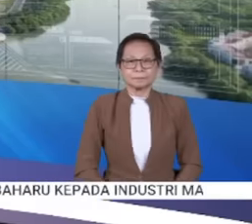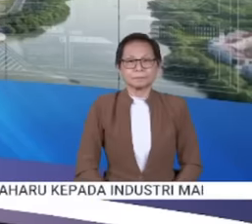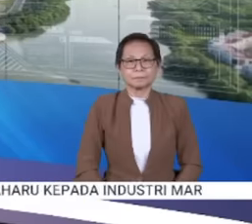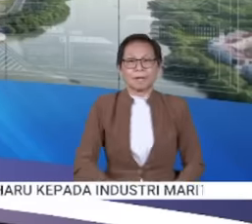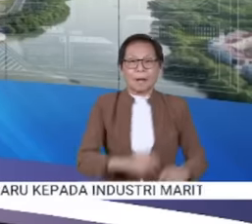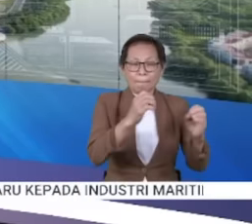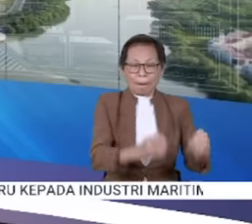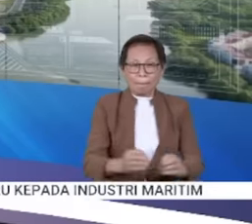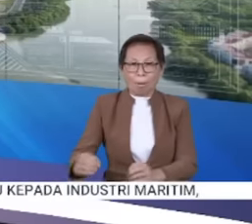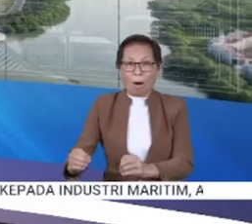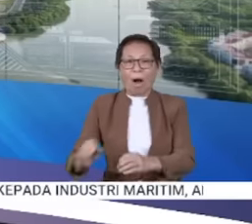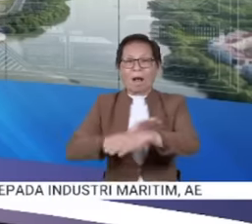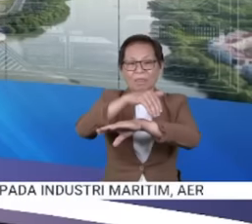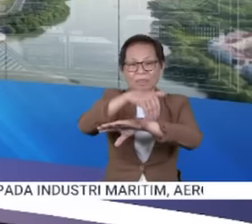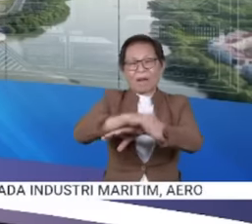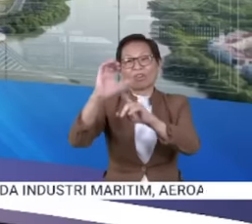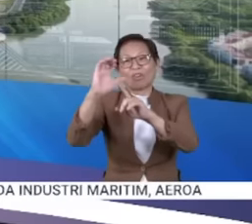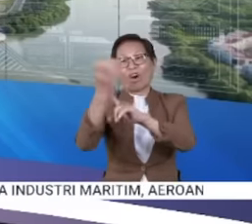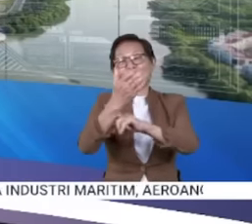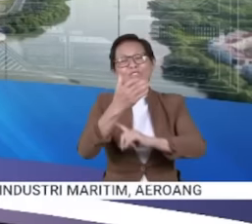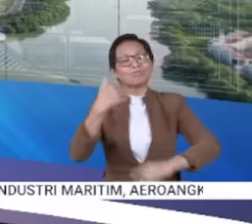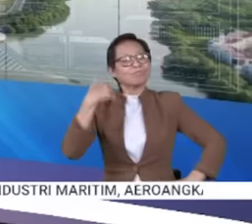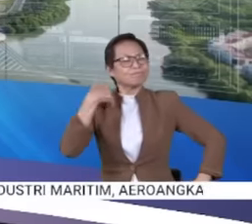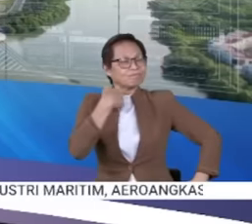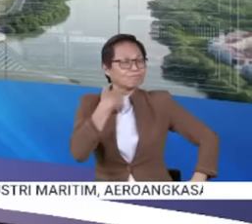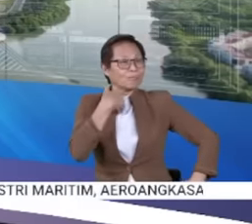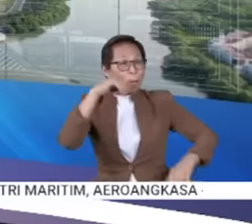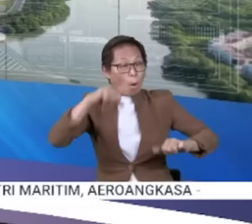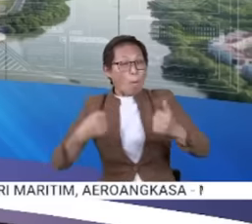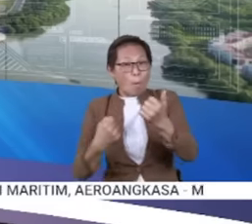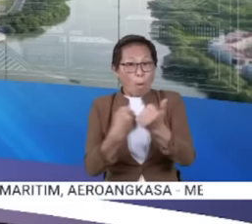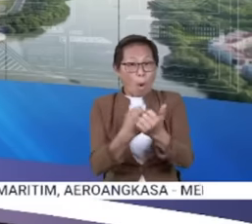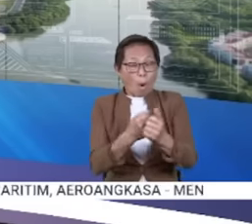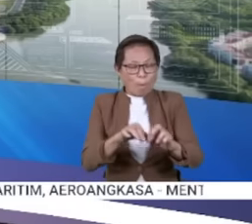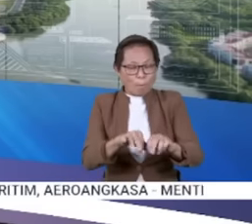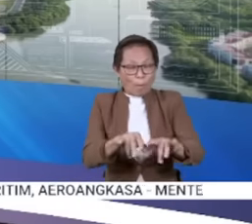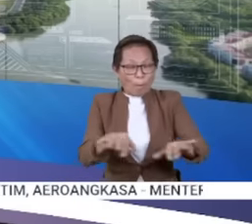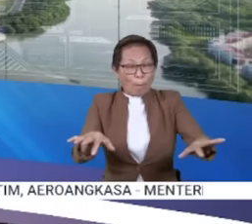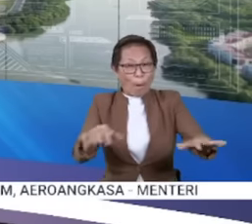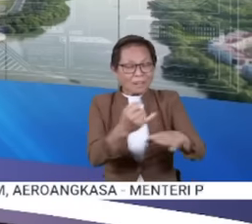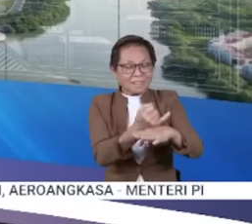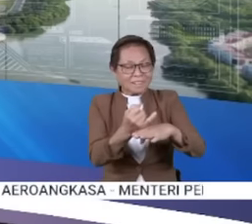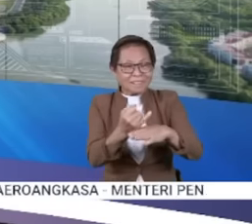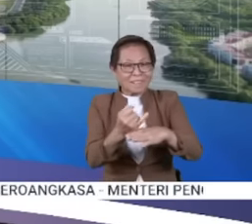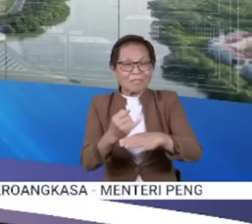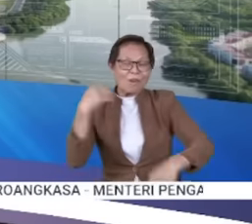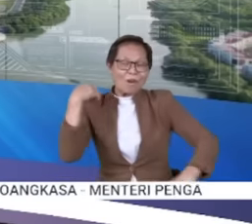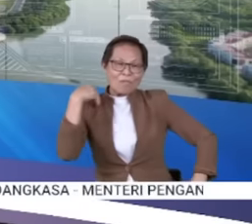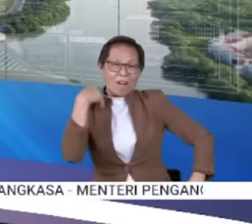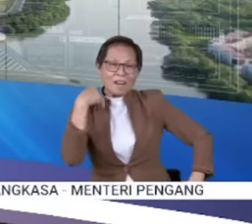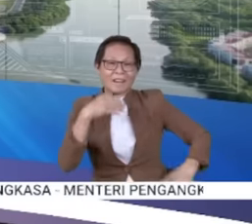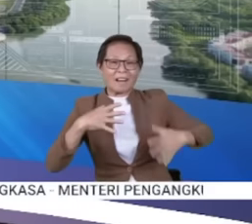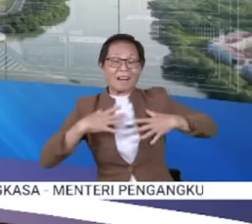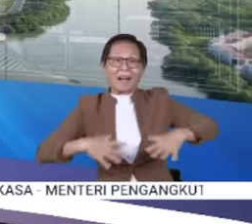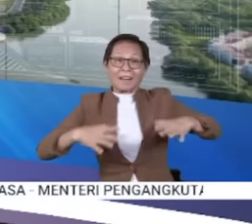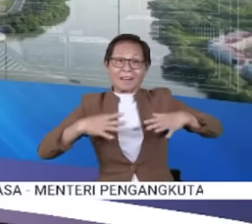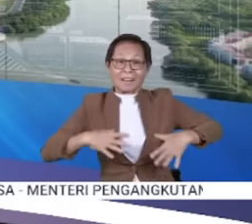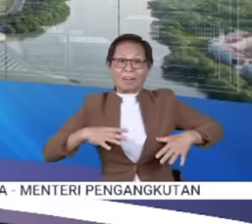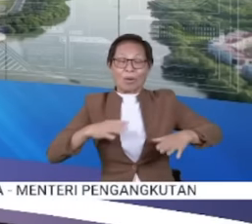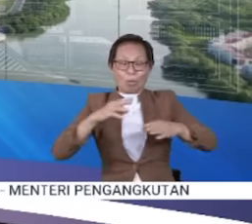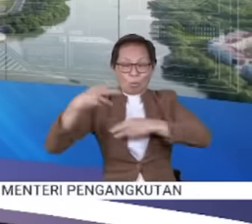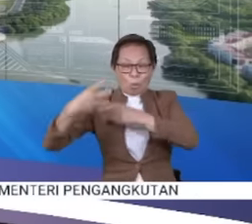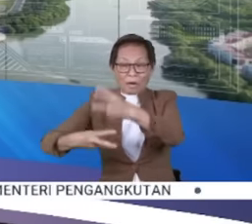penghancuran fashion mampu menyumbang perkembangan industri fashion dan tekstil warisan Sabah yang lebih